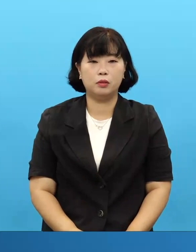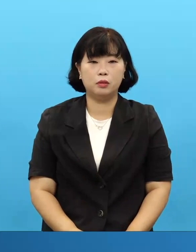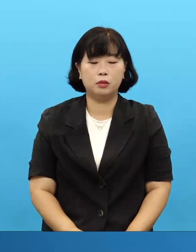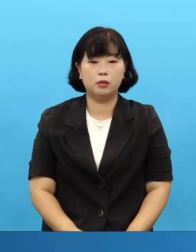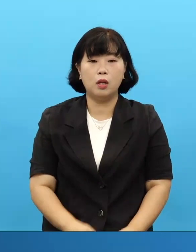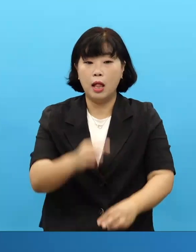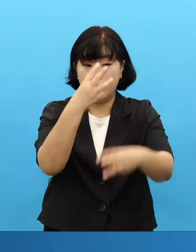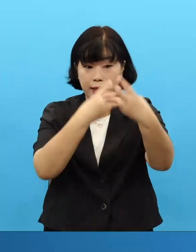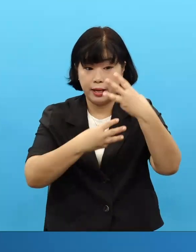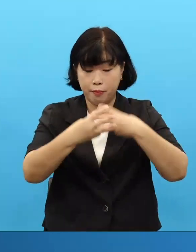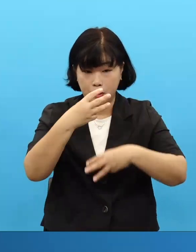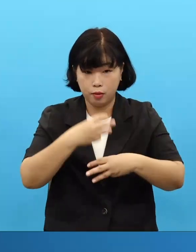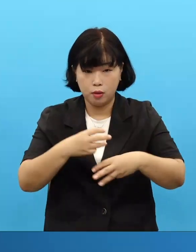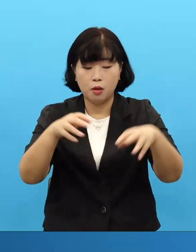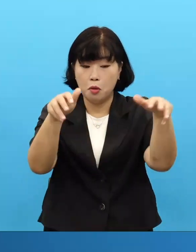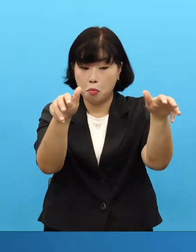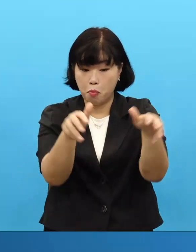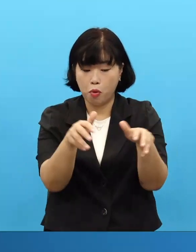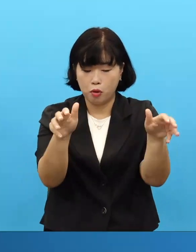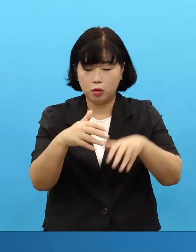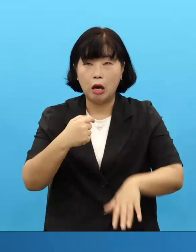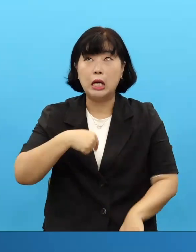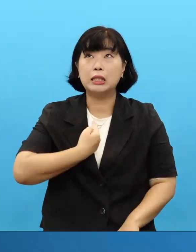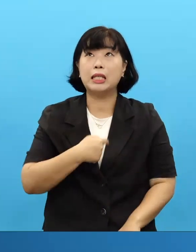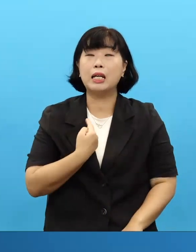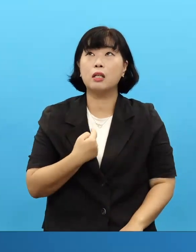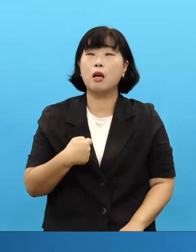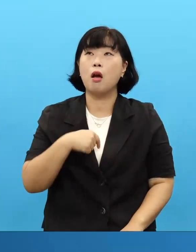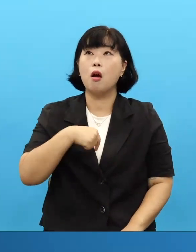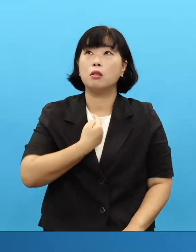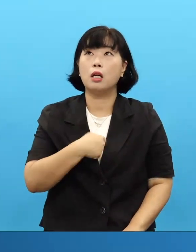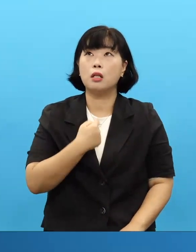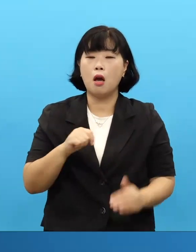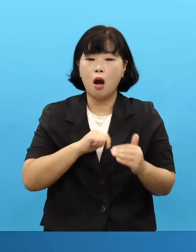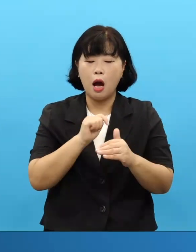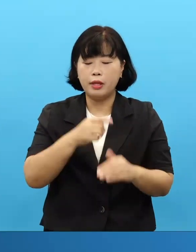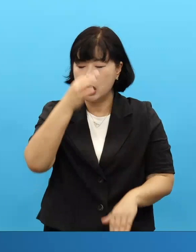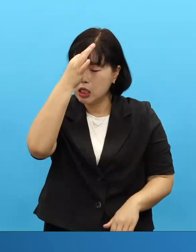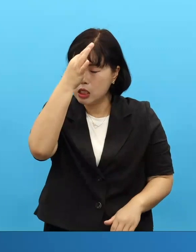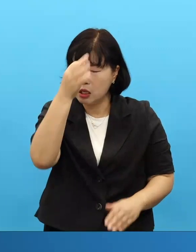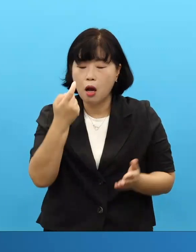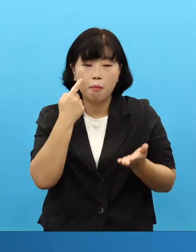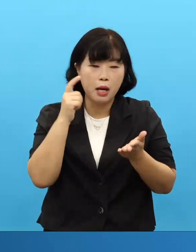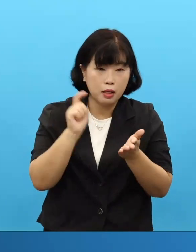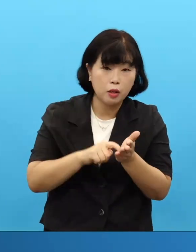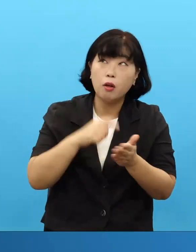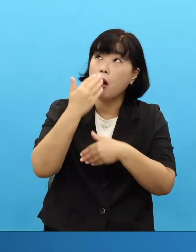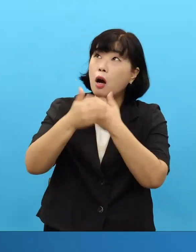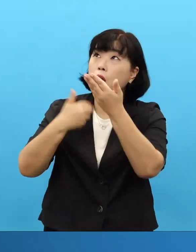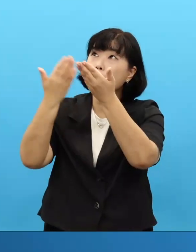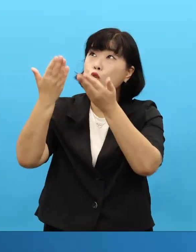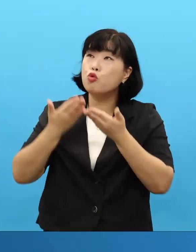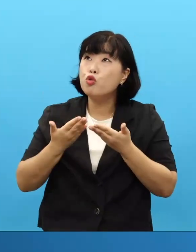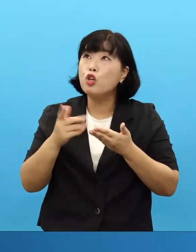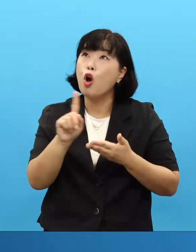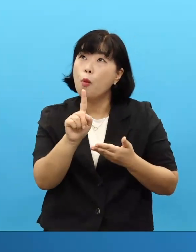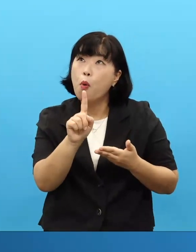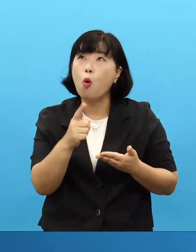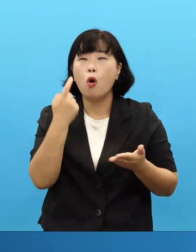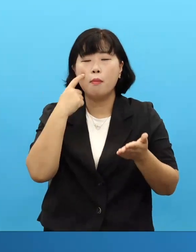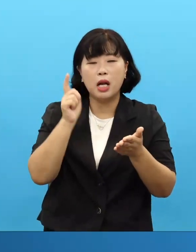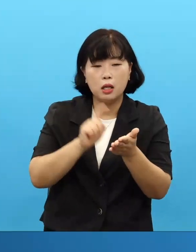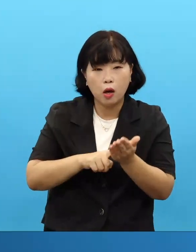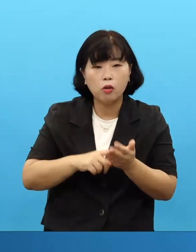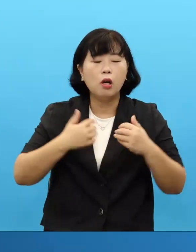나타내고 하나님 주신 것을 발견하고 누리도록 만들어줘야 돼. So that these students can really reveal what is inside of them, the talents and knacks